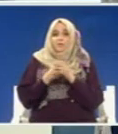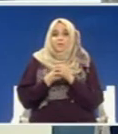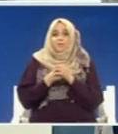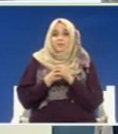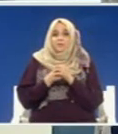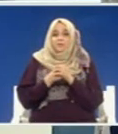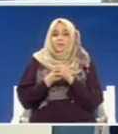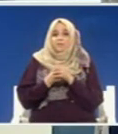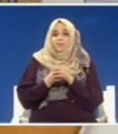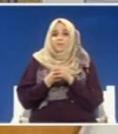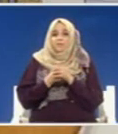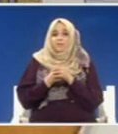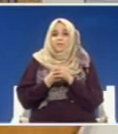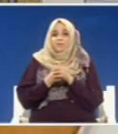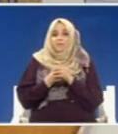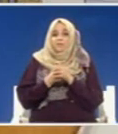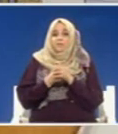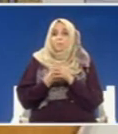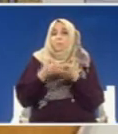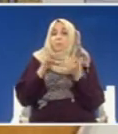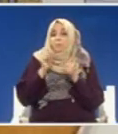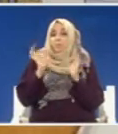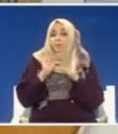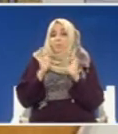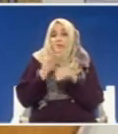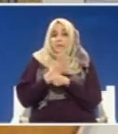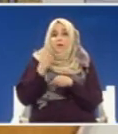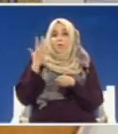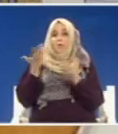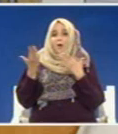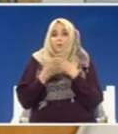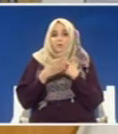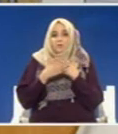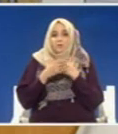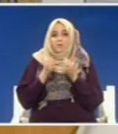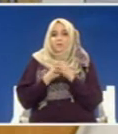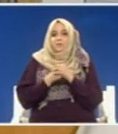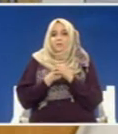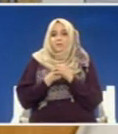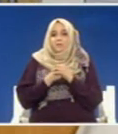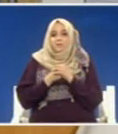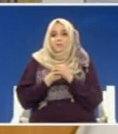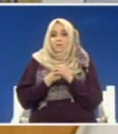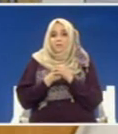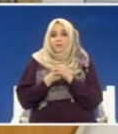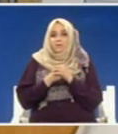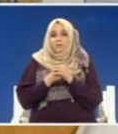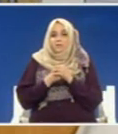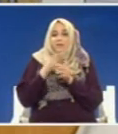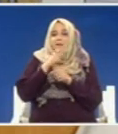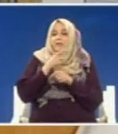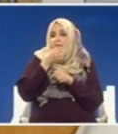ولكن يبدو أن لا شيء في الأفق. خمس سنوات، بما تنصح؟ نعم، أنا أنصحها